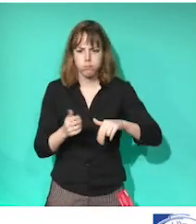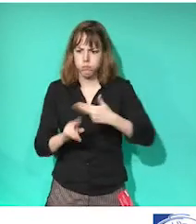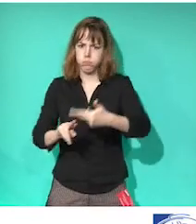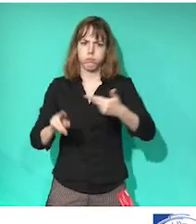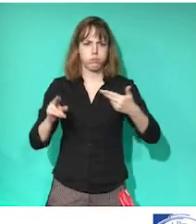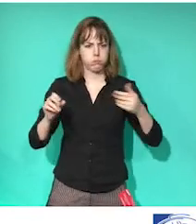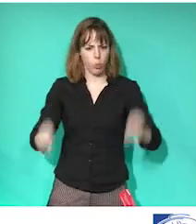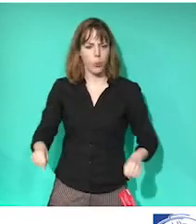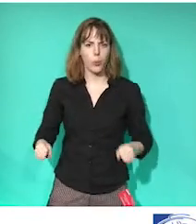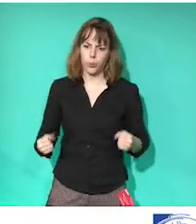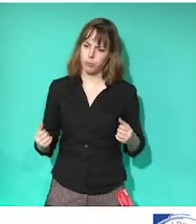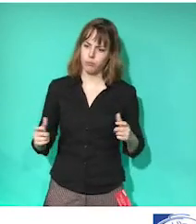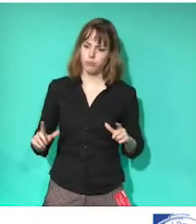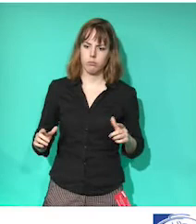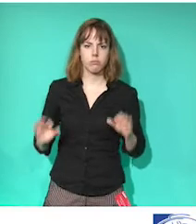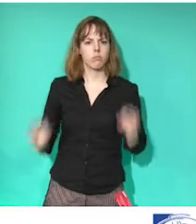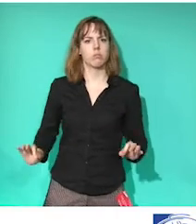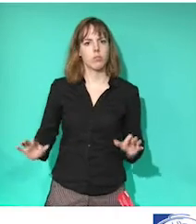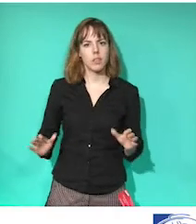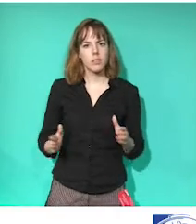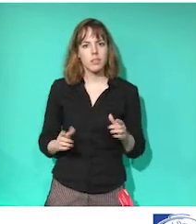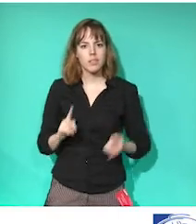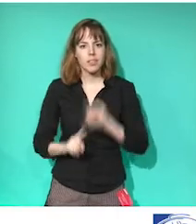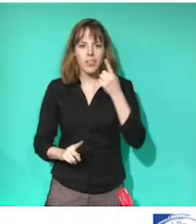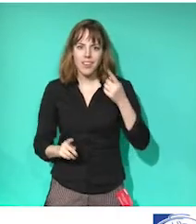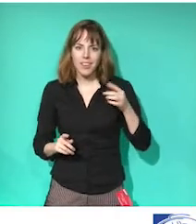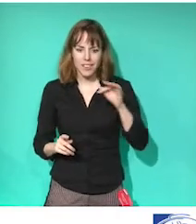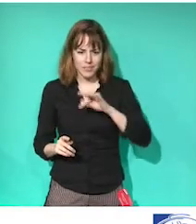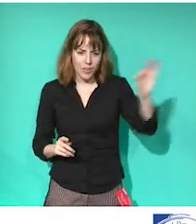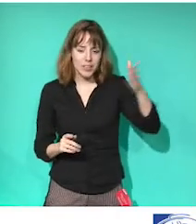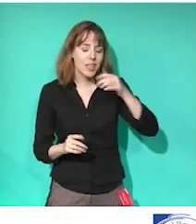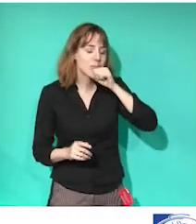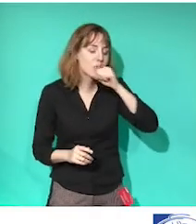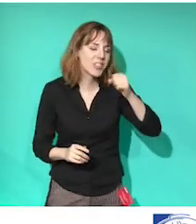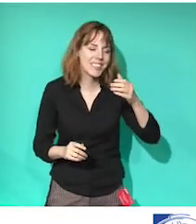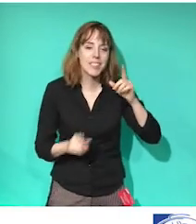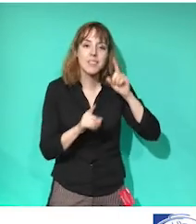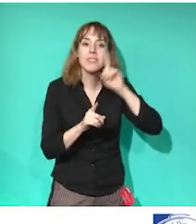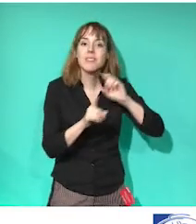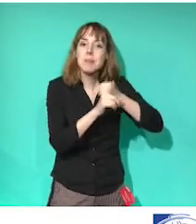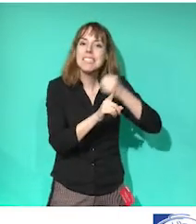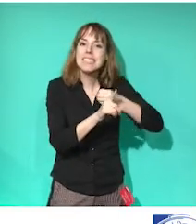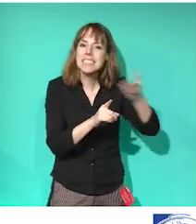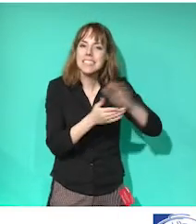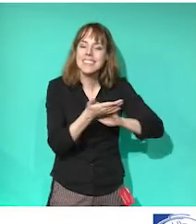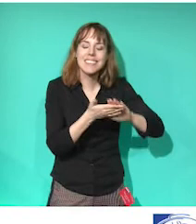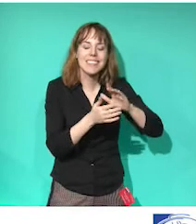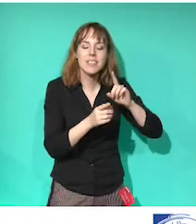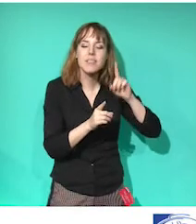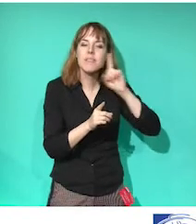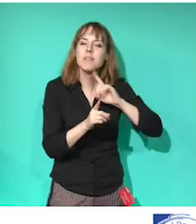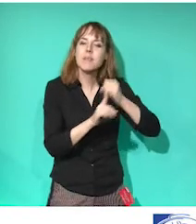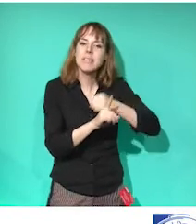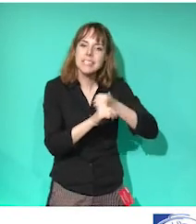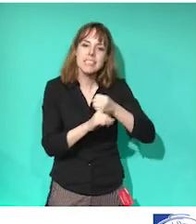répandre, donner de la notoriété à cette phrase qui est probablement une de celles que je préfère dans les phrases des féministes. C'est celle de Rebecca West, vous